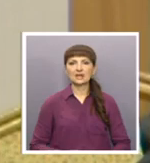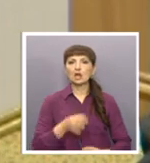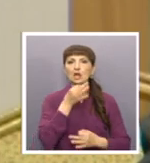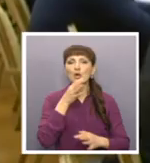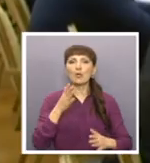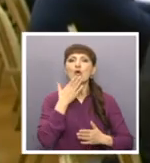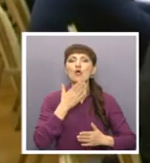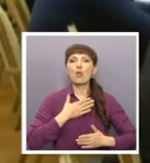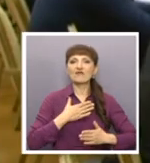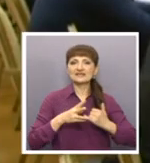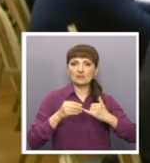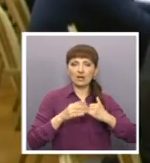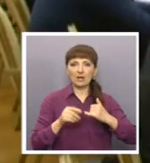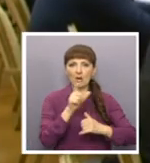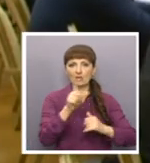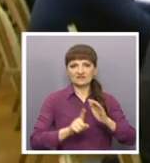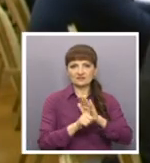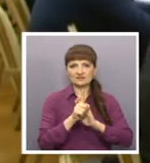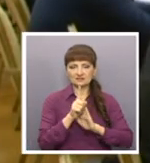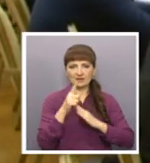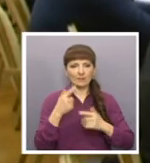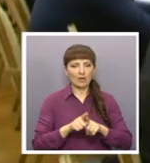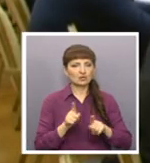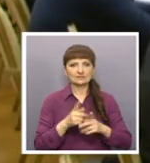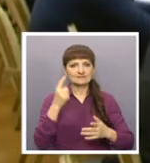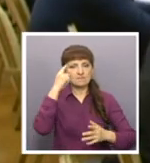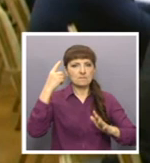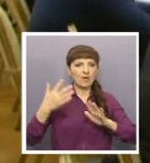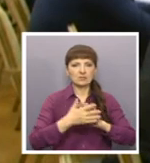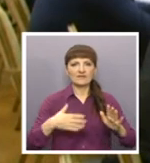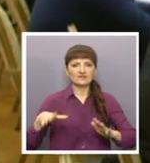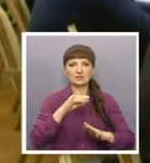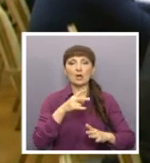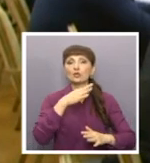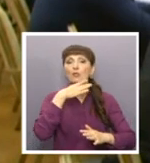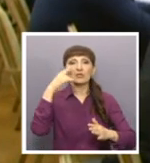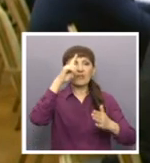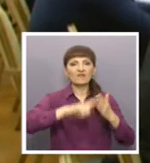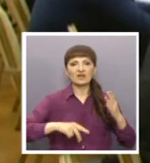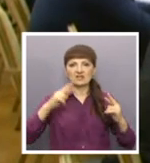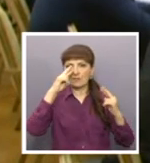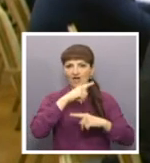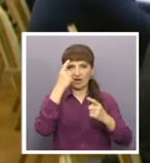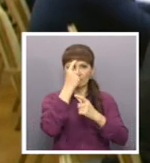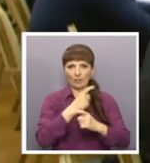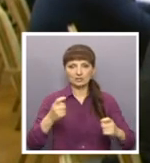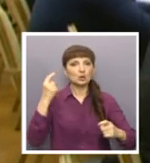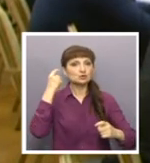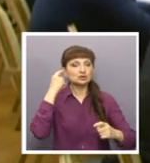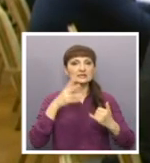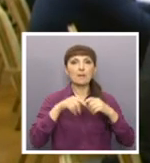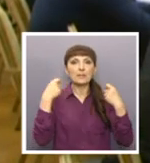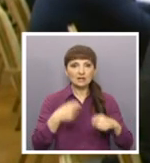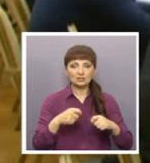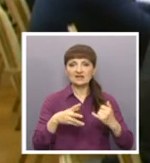Любовь к земле возбудила в людях рост и торжество надсознания. Но многие поверили дезинформации. Они услышали, что земля продается,